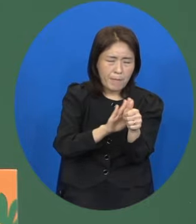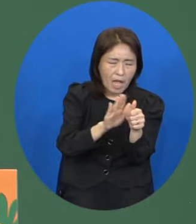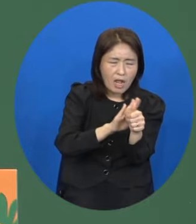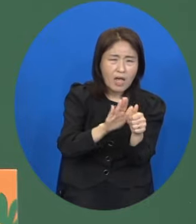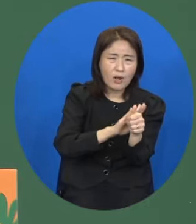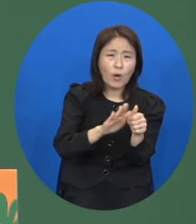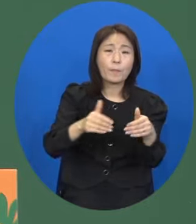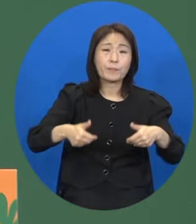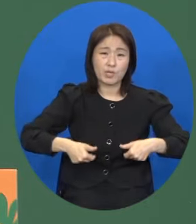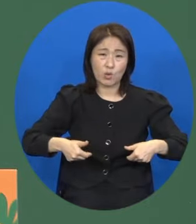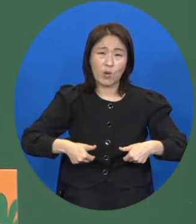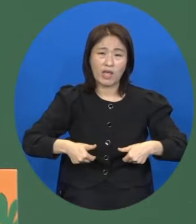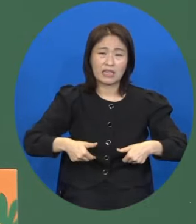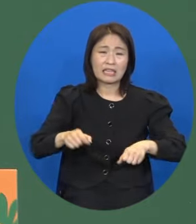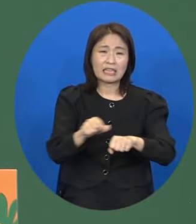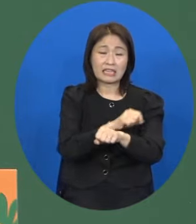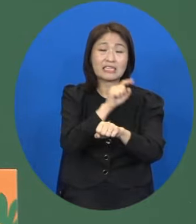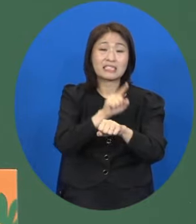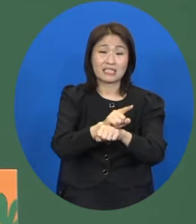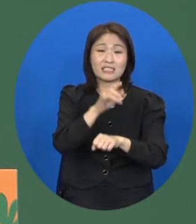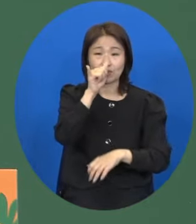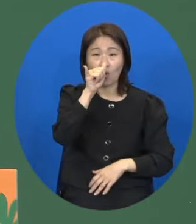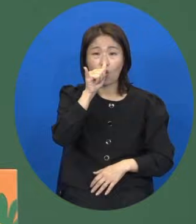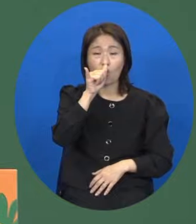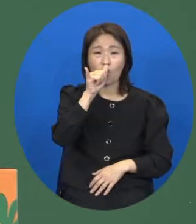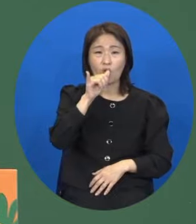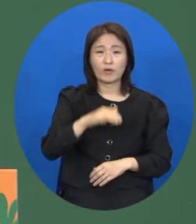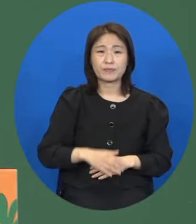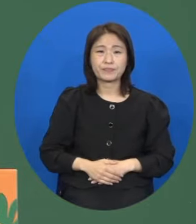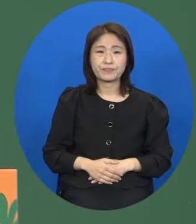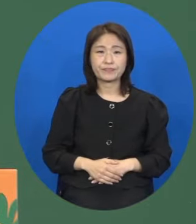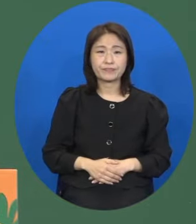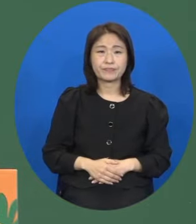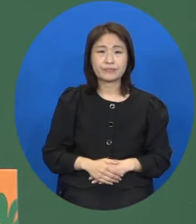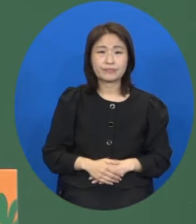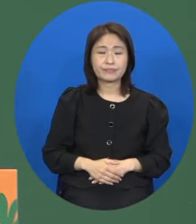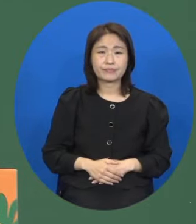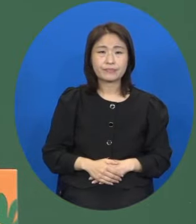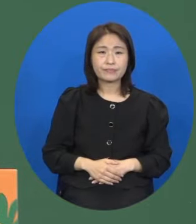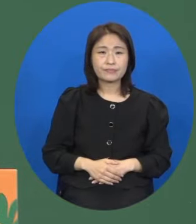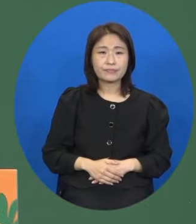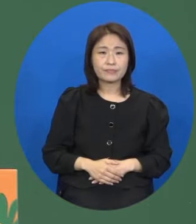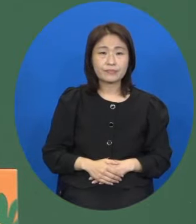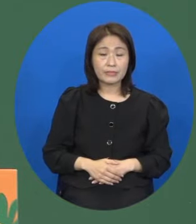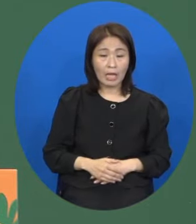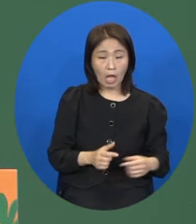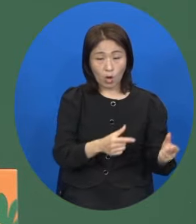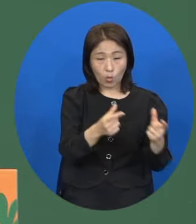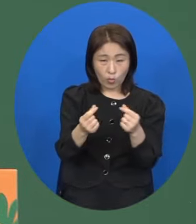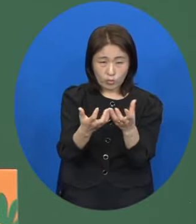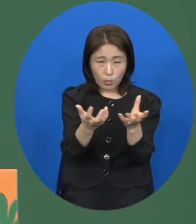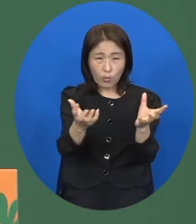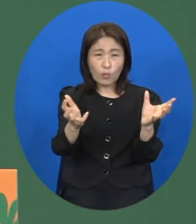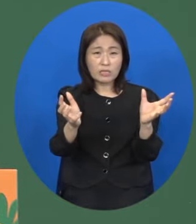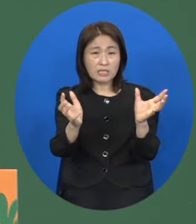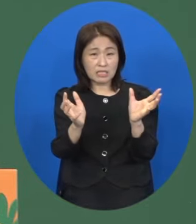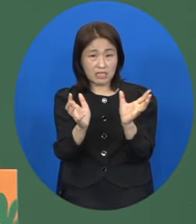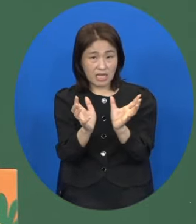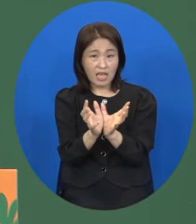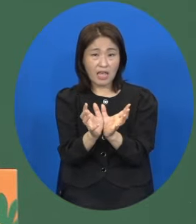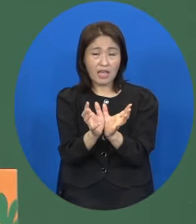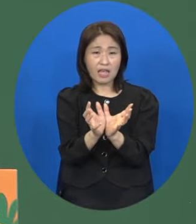존재입니다. 그래서 공동체를 이루어서 함께 차이가 있고 구별이